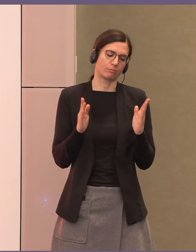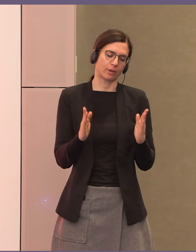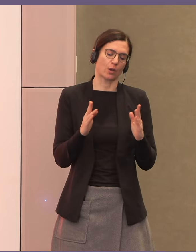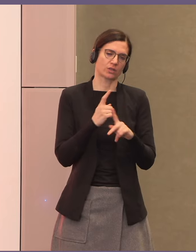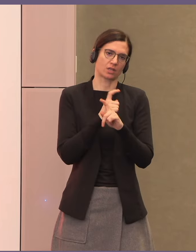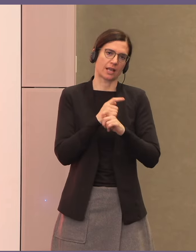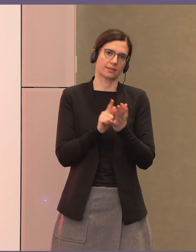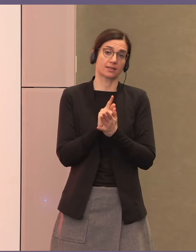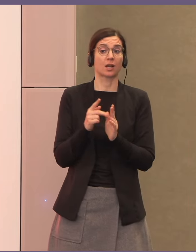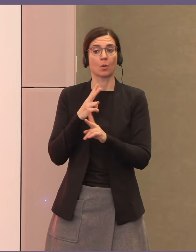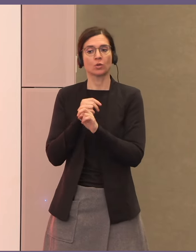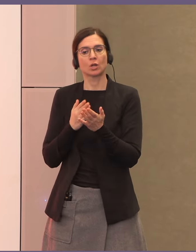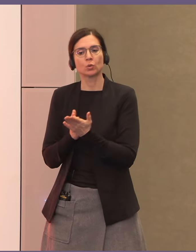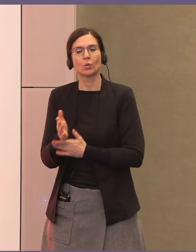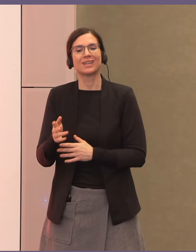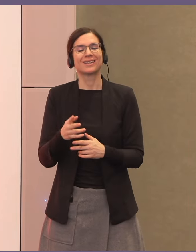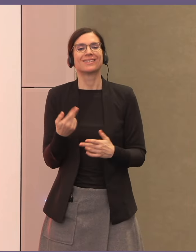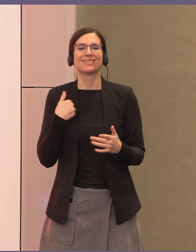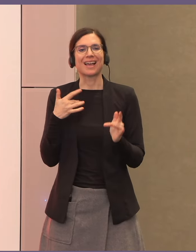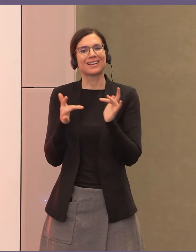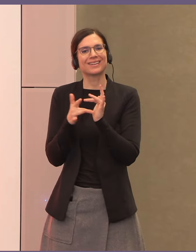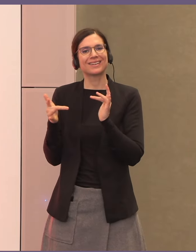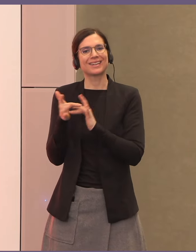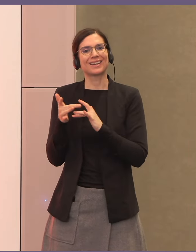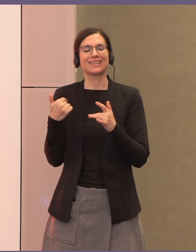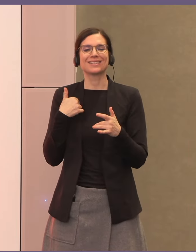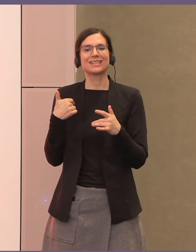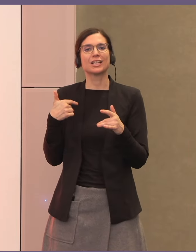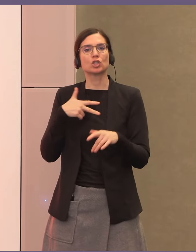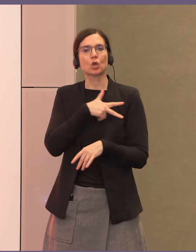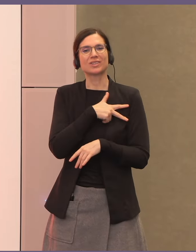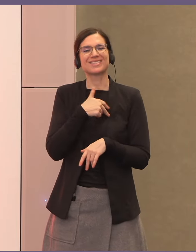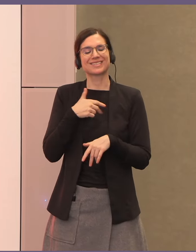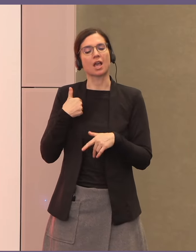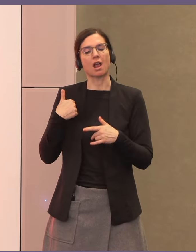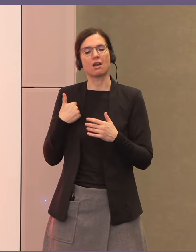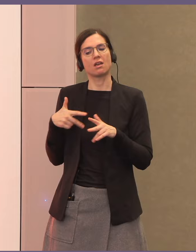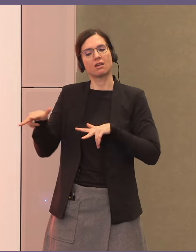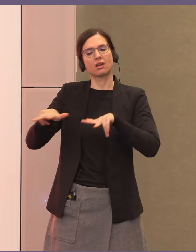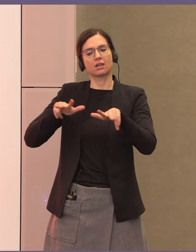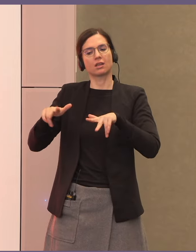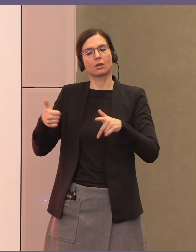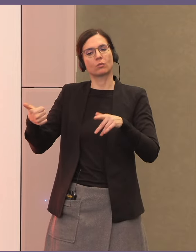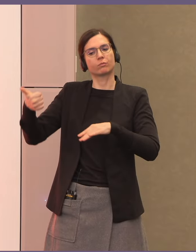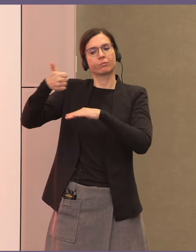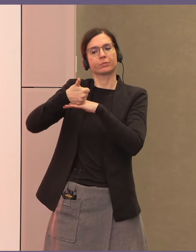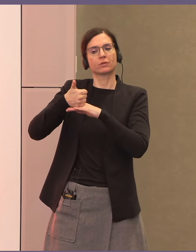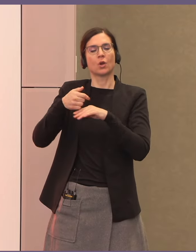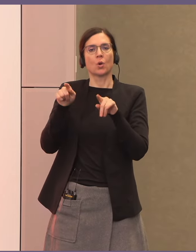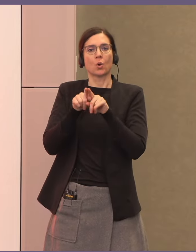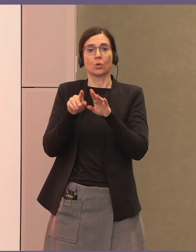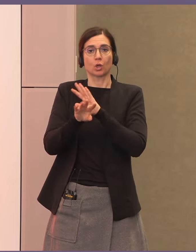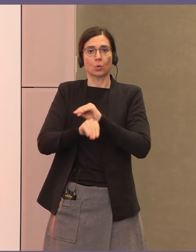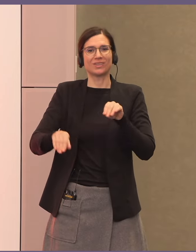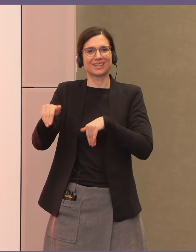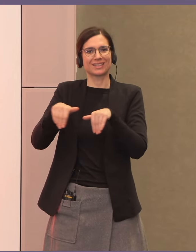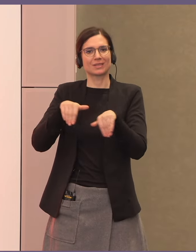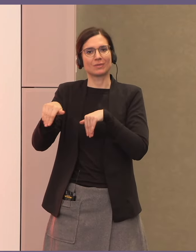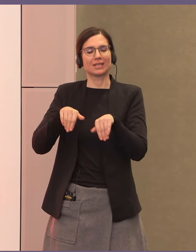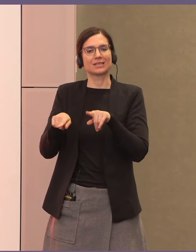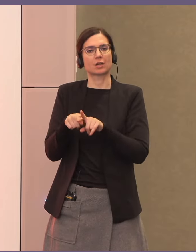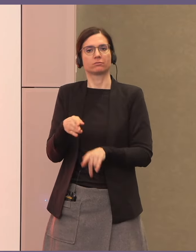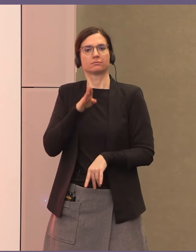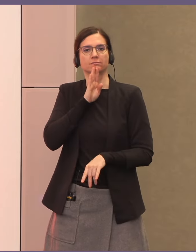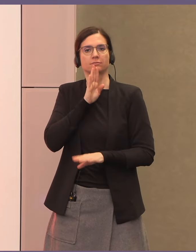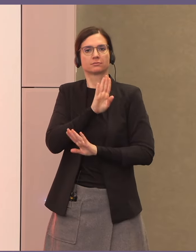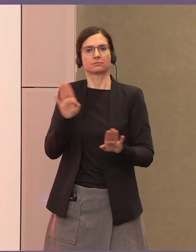hatte dieses Österreich durchgehend eine christlich-soziale Regierungsspitze und vor allem ein katholisch-konservativ dominiertes Unterrichtsministerium. Dieses